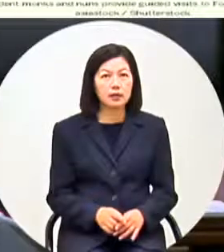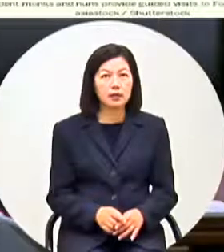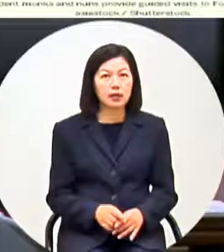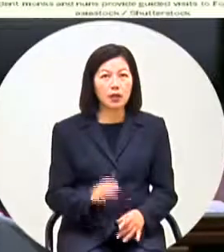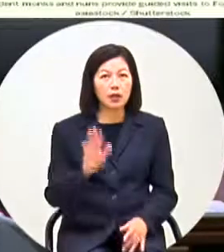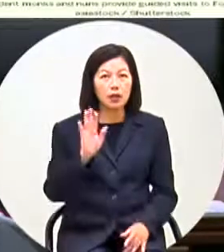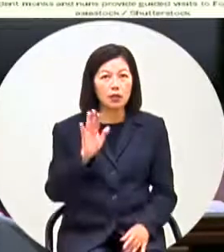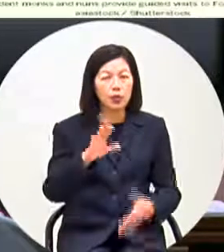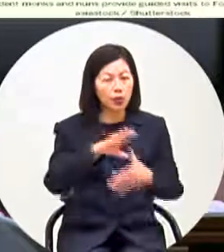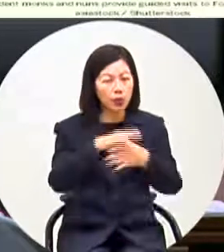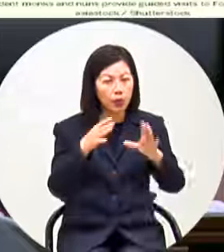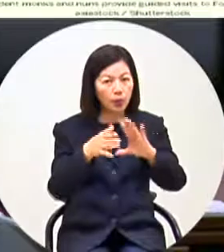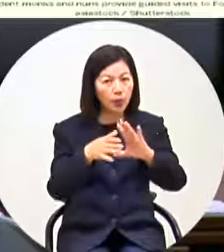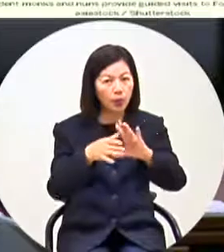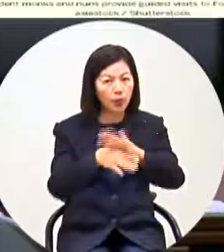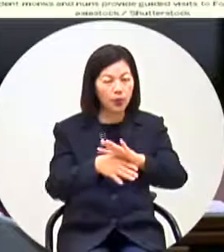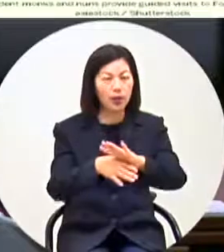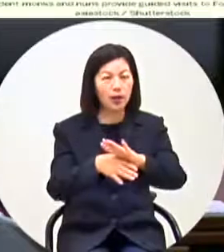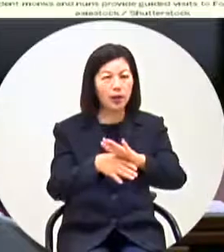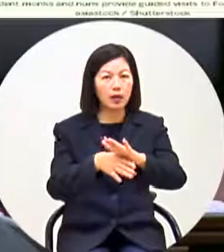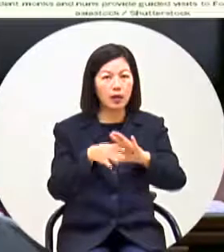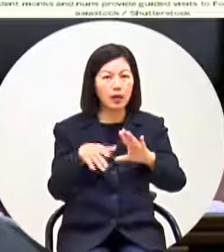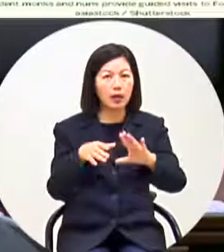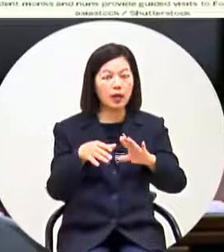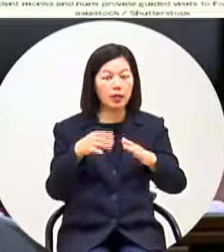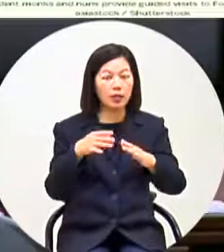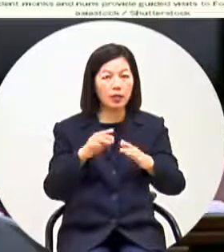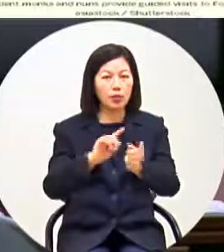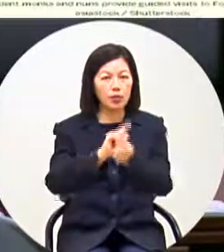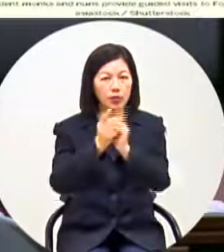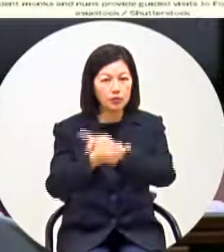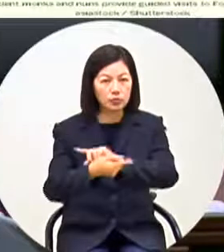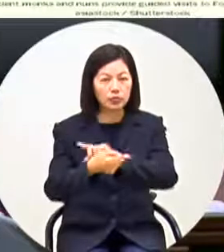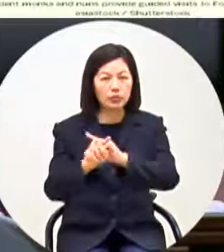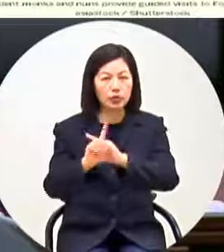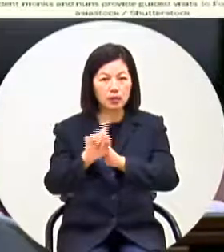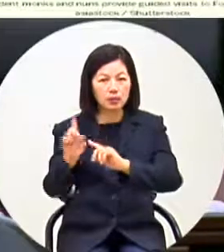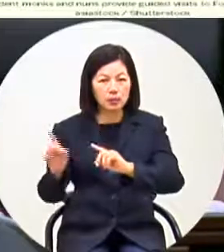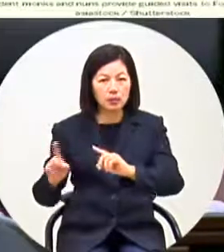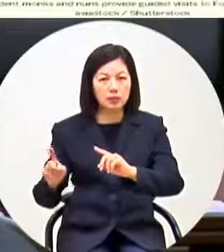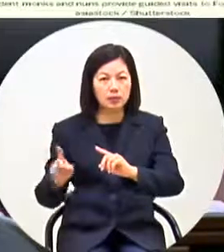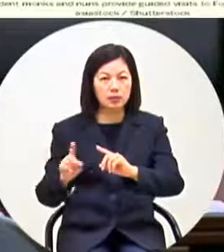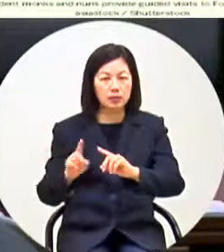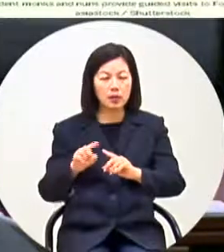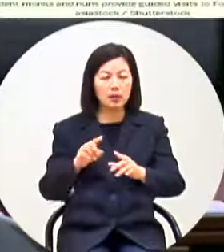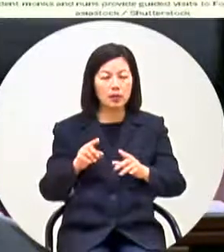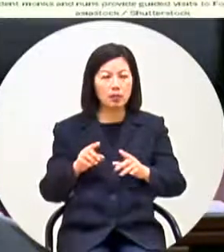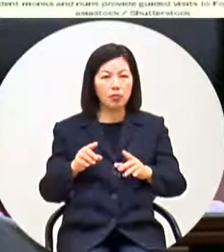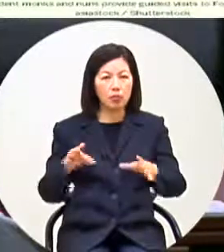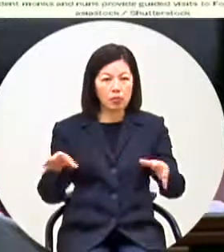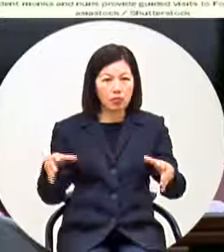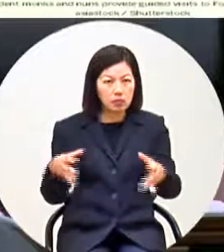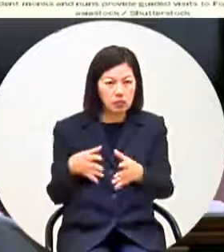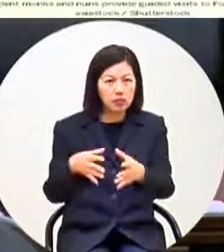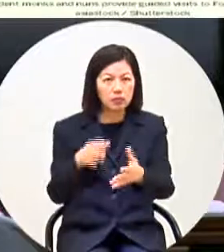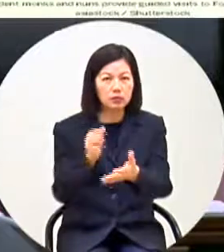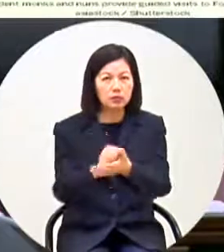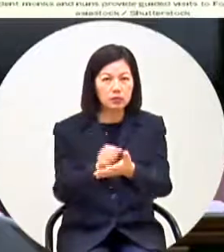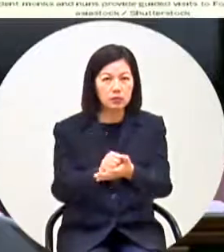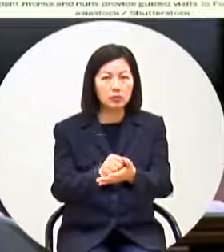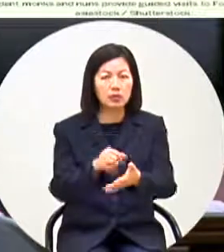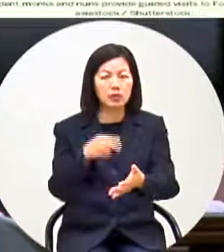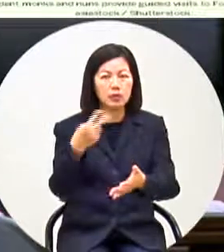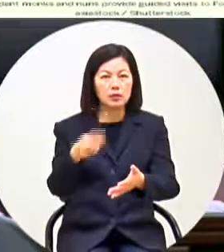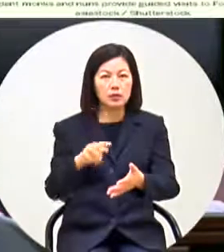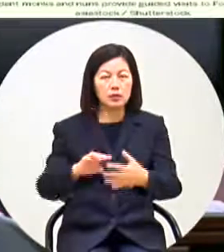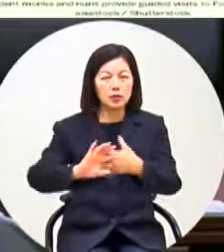哦坐禅融合在一起。那有一些国际观光旅客来我们高雄，其实也不